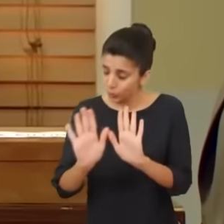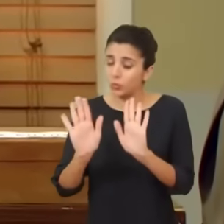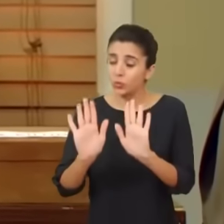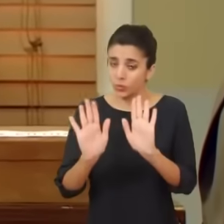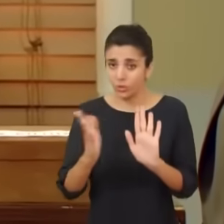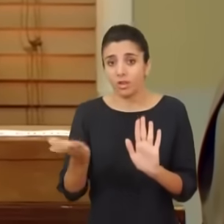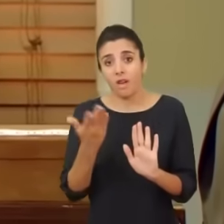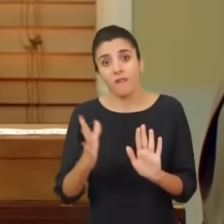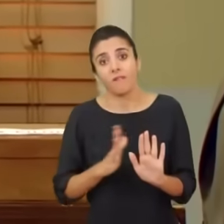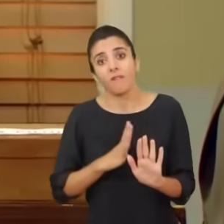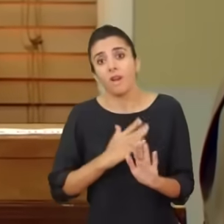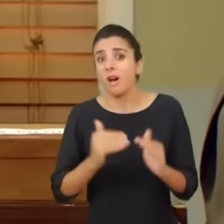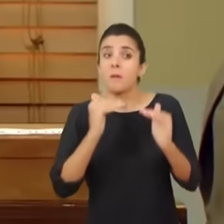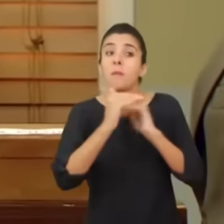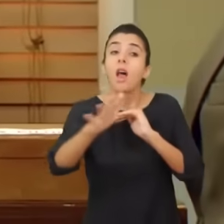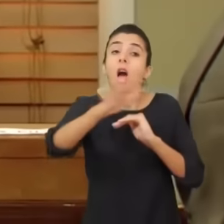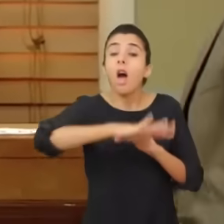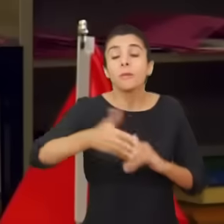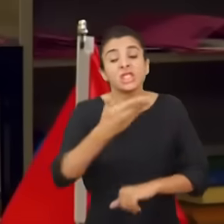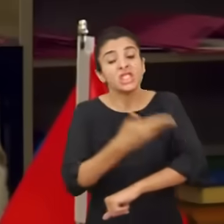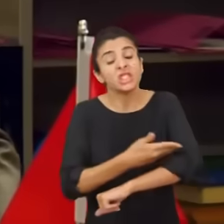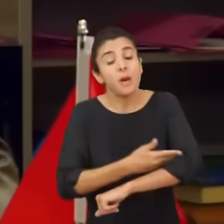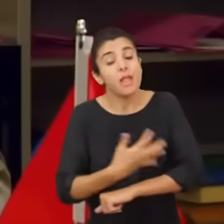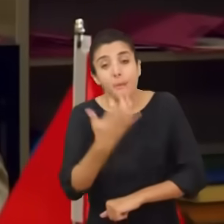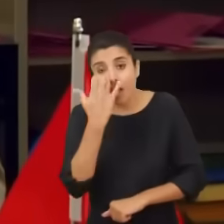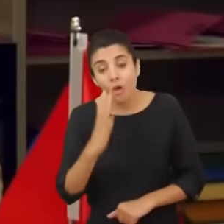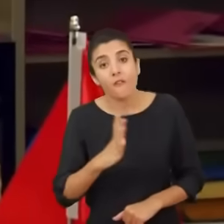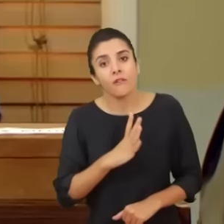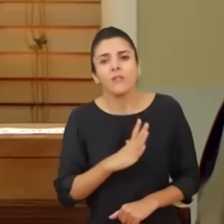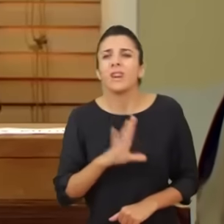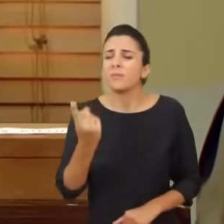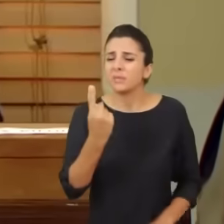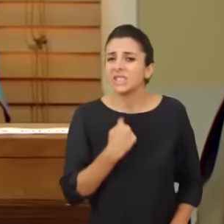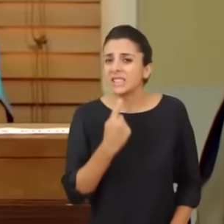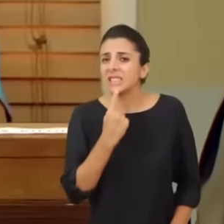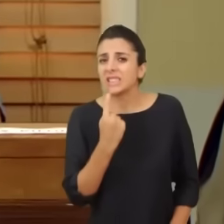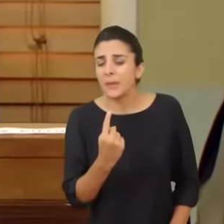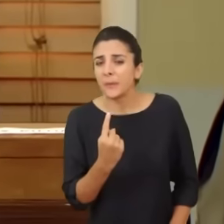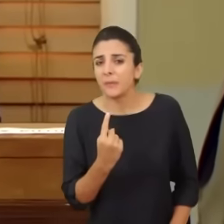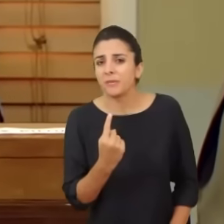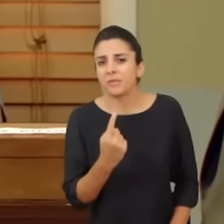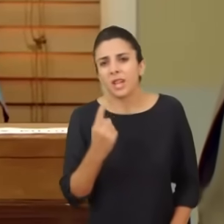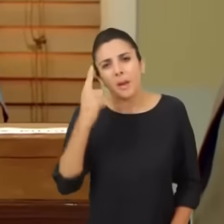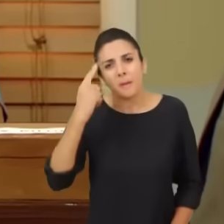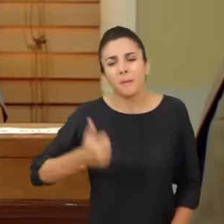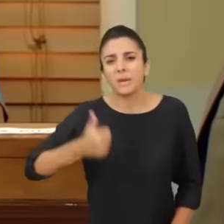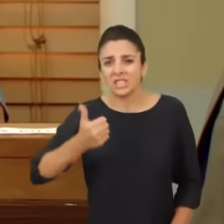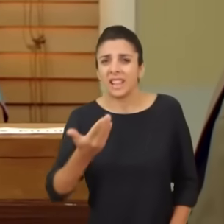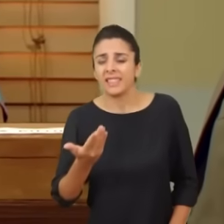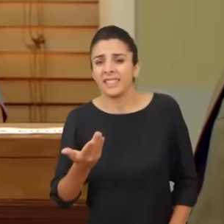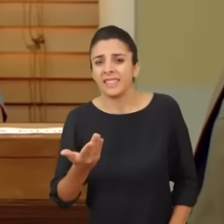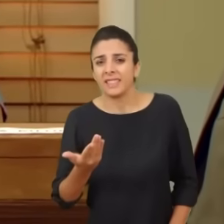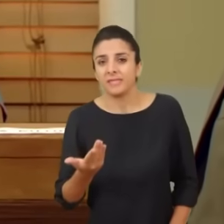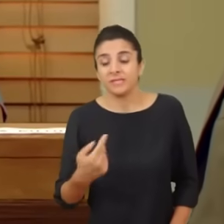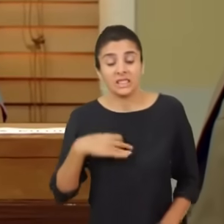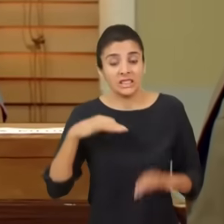Dur. Ya millet bizden hizmet bekler ya. Ya sana ne diyeceğim? Başkanım, şimdi